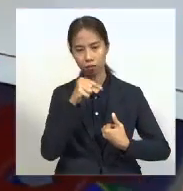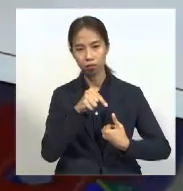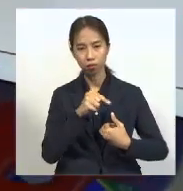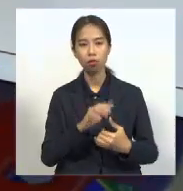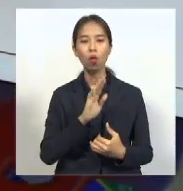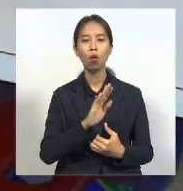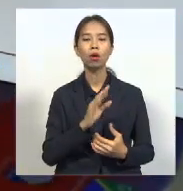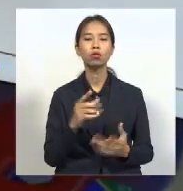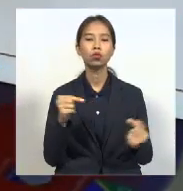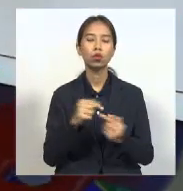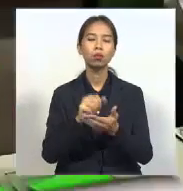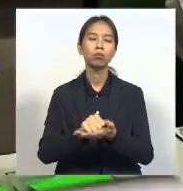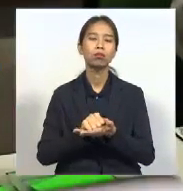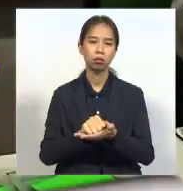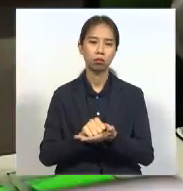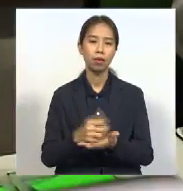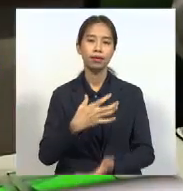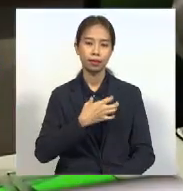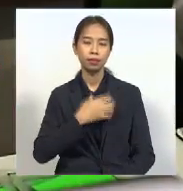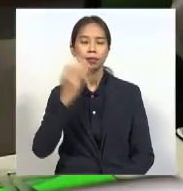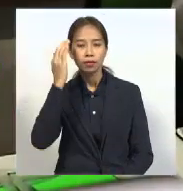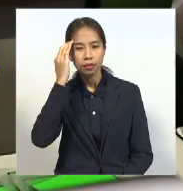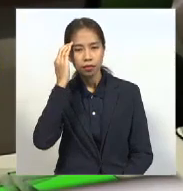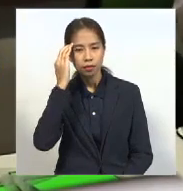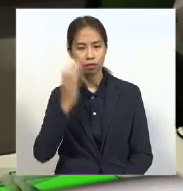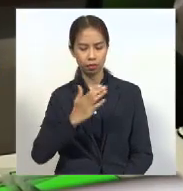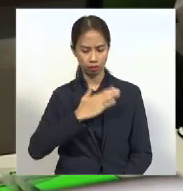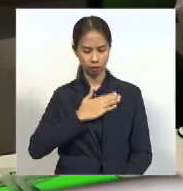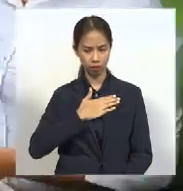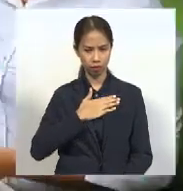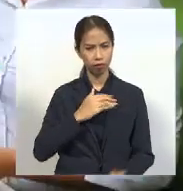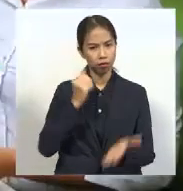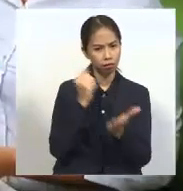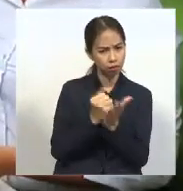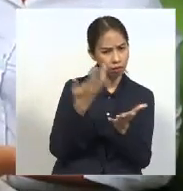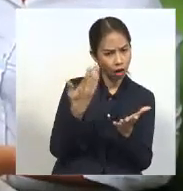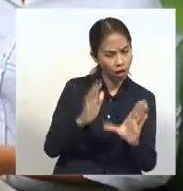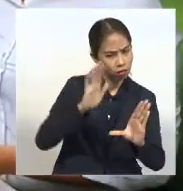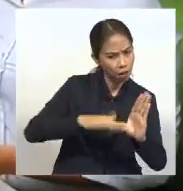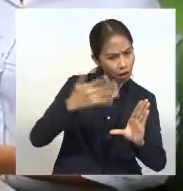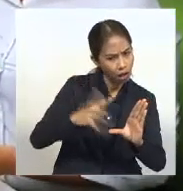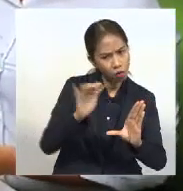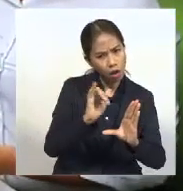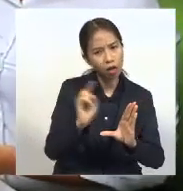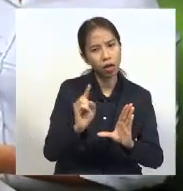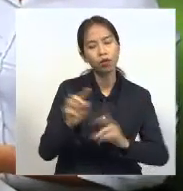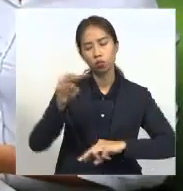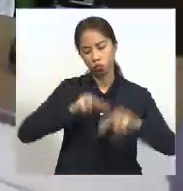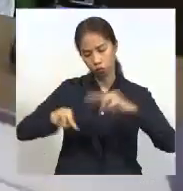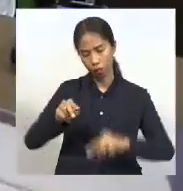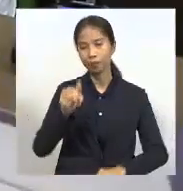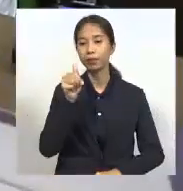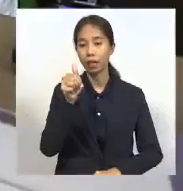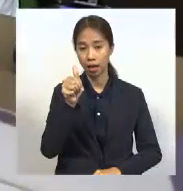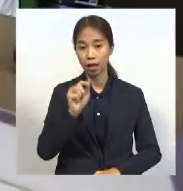สำหรับผู้ใช้บริการอยากทราบว่าของตัวเองลงทะเบียนไปหรือยังสามารถตรวจสอบการลงทะเบียนได้ด้วยตนเองค่ะ